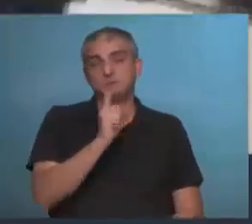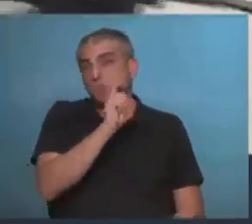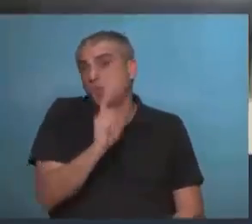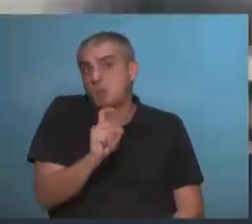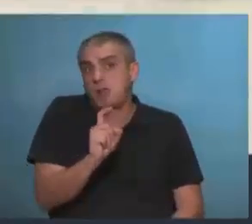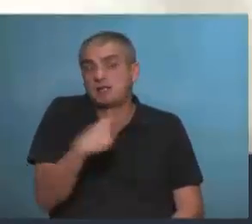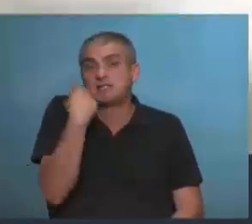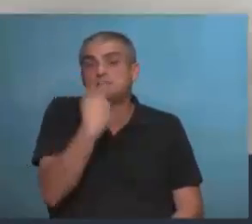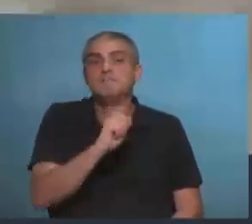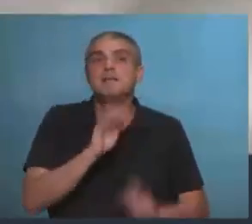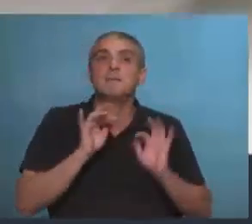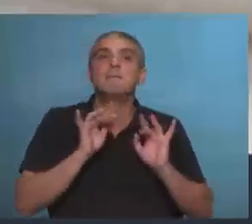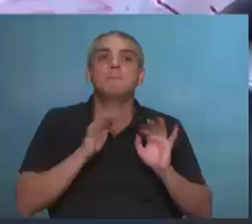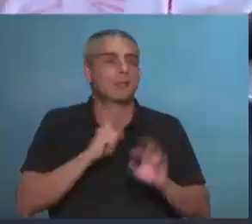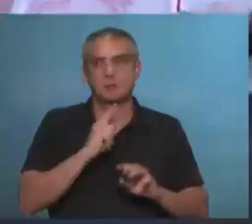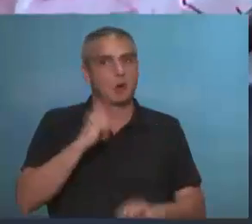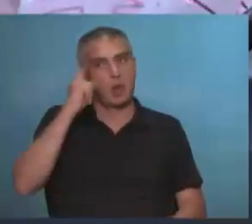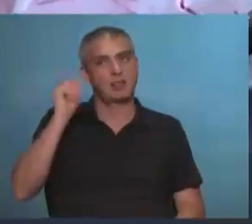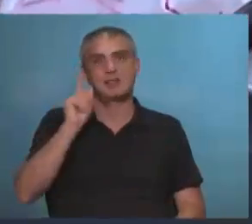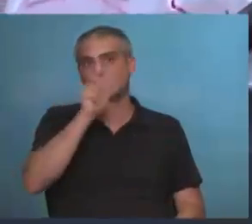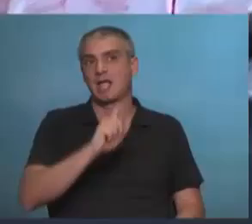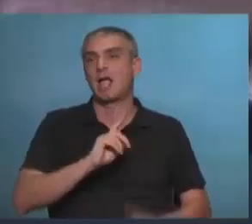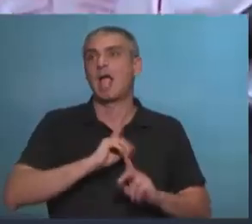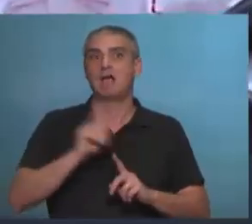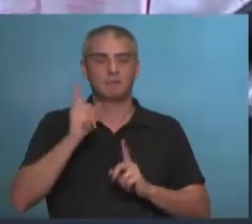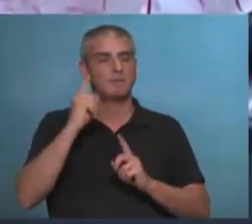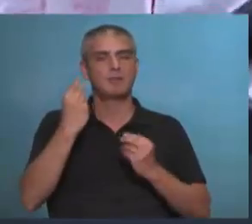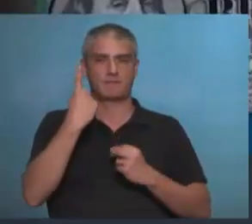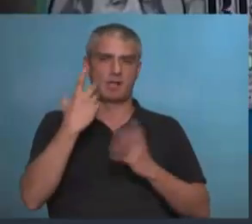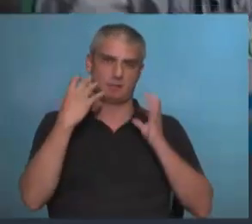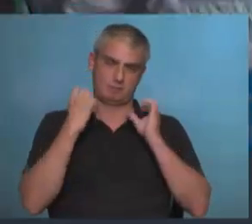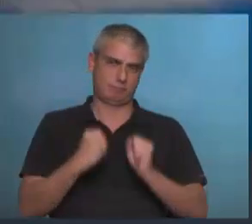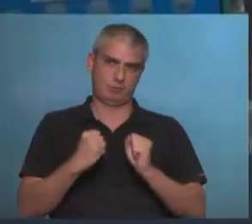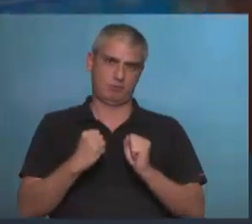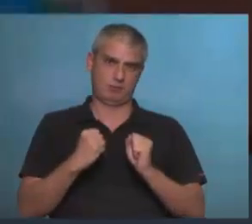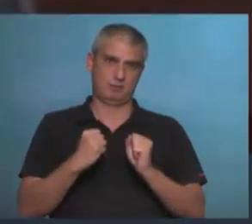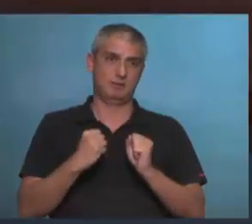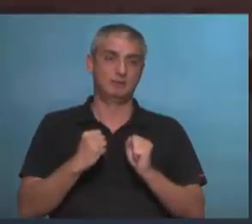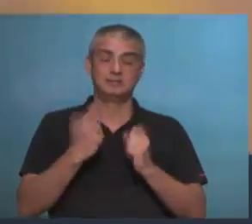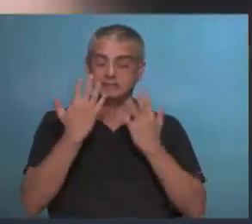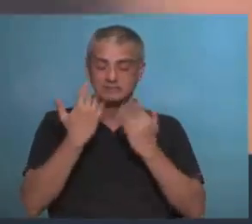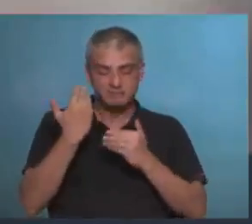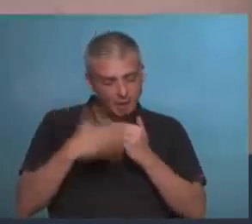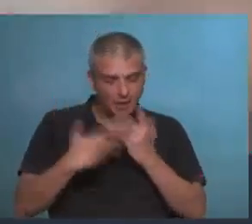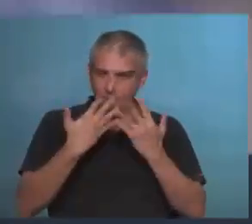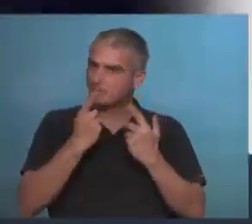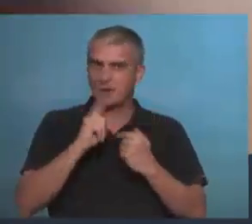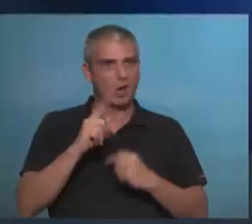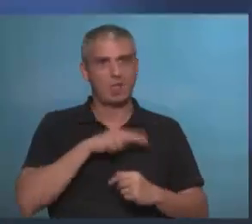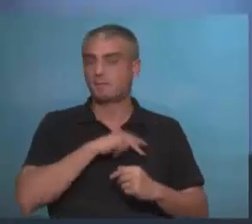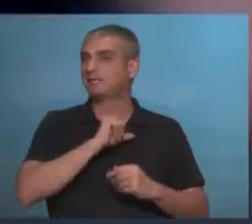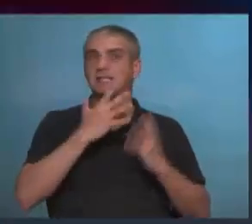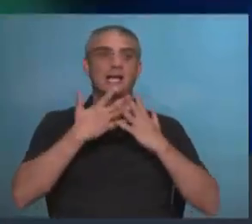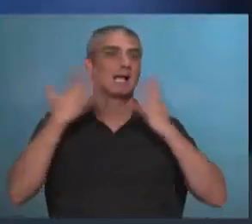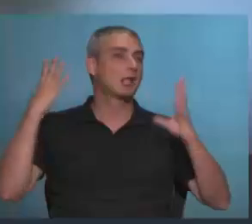שזהות המיליארדר החדש לא תיוודע לעולם. אכזבה אחת כבר צפויה לזוכה, בספירה הסופית התברר שזה לא הפרס הגדול